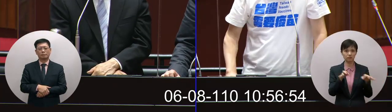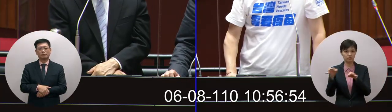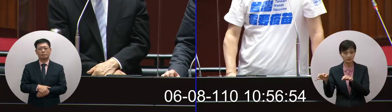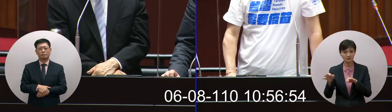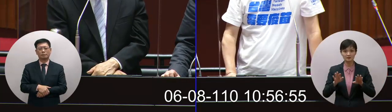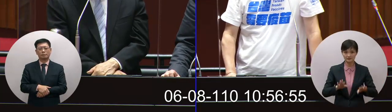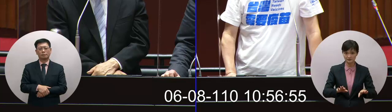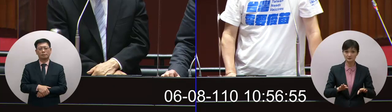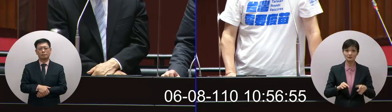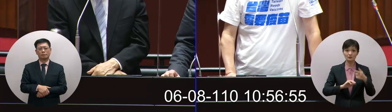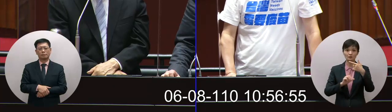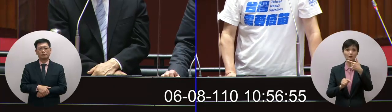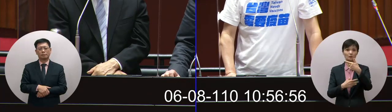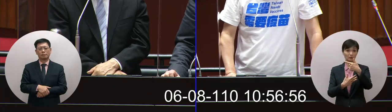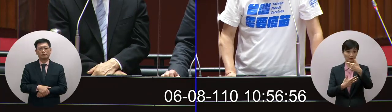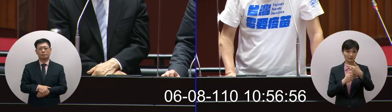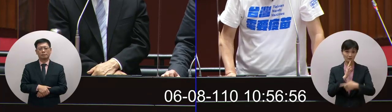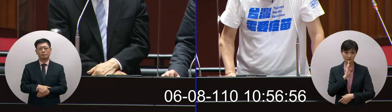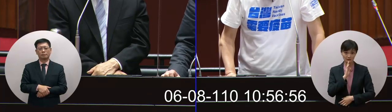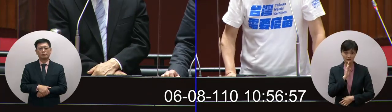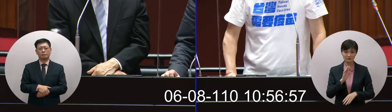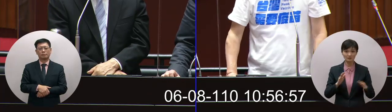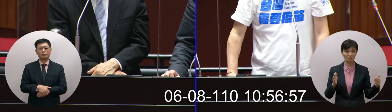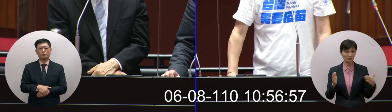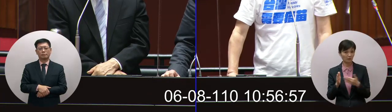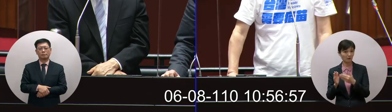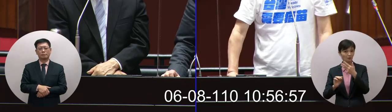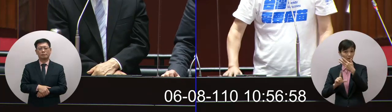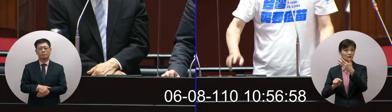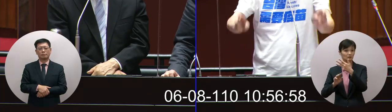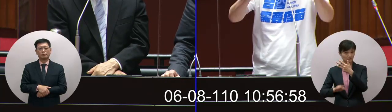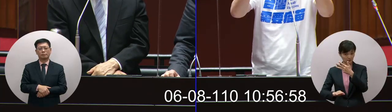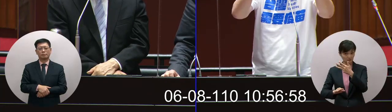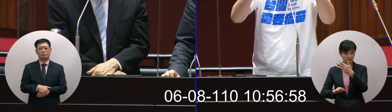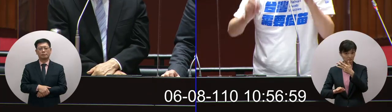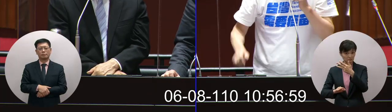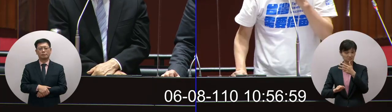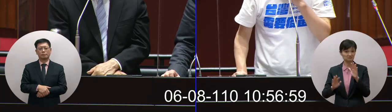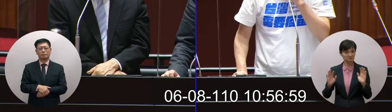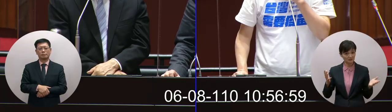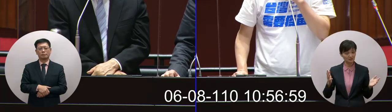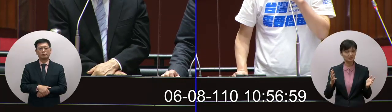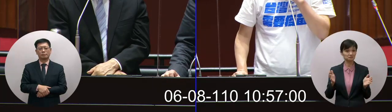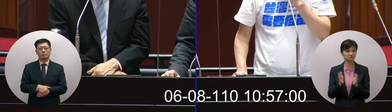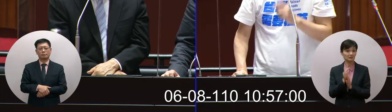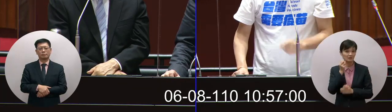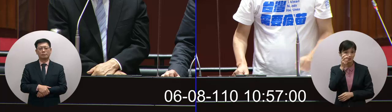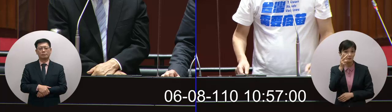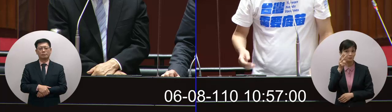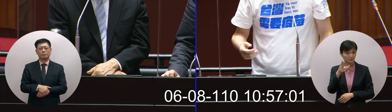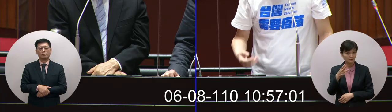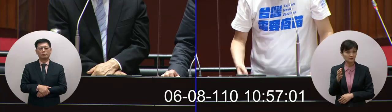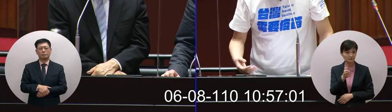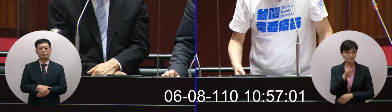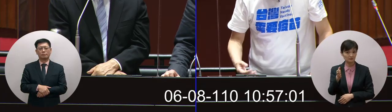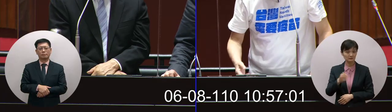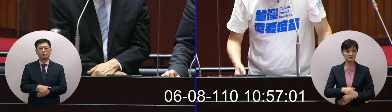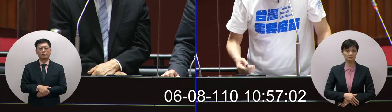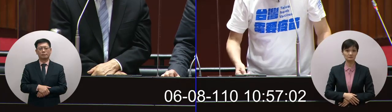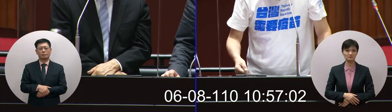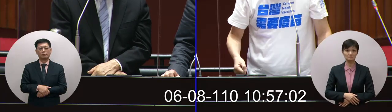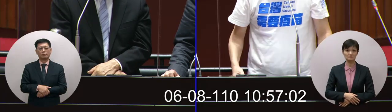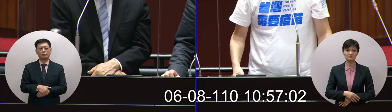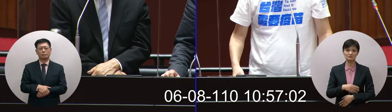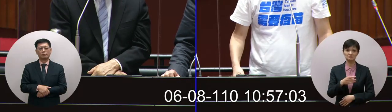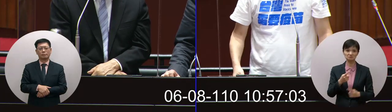是6月8日吧？我们到8月底好了，还有2个半月多。还有多少人